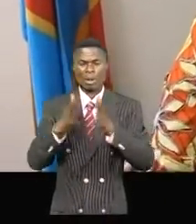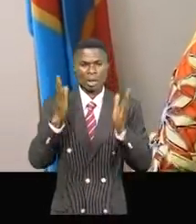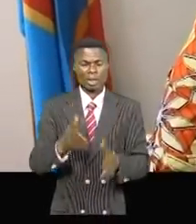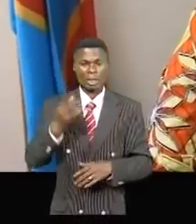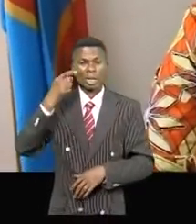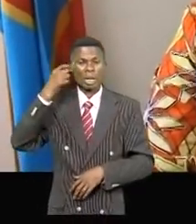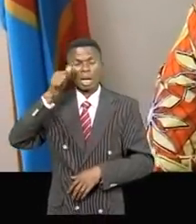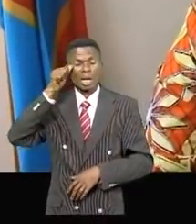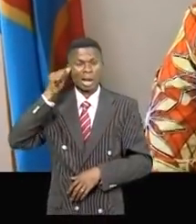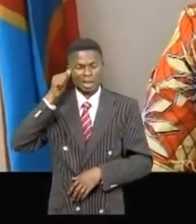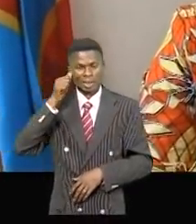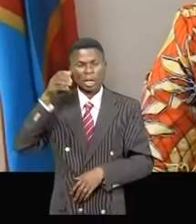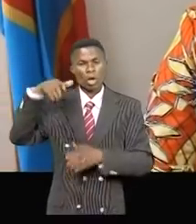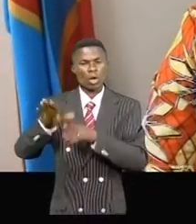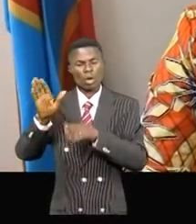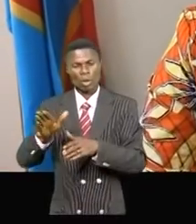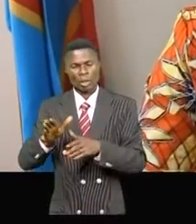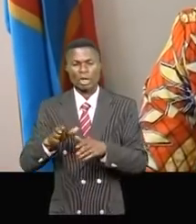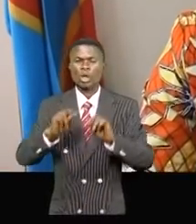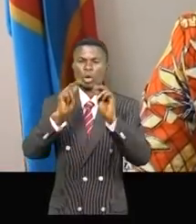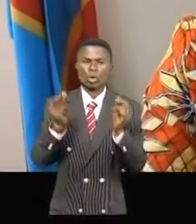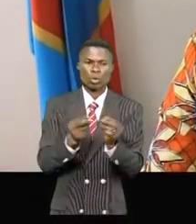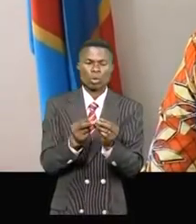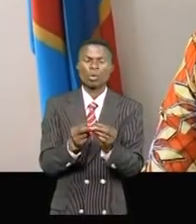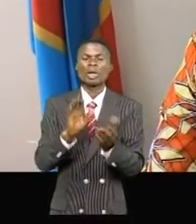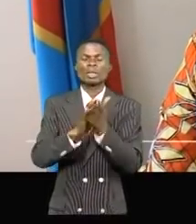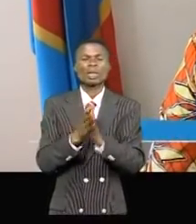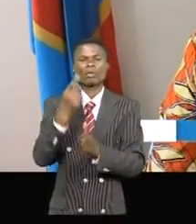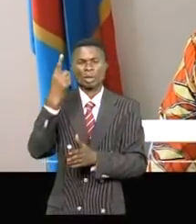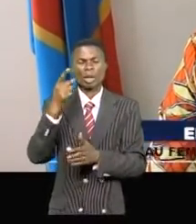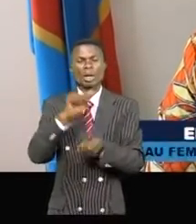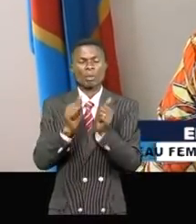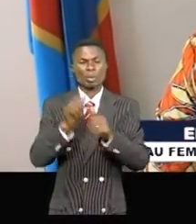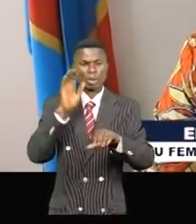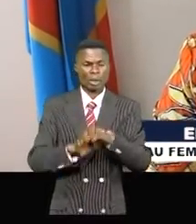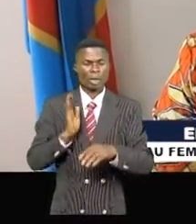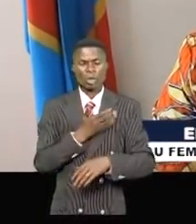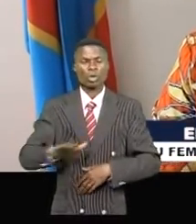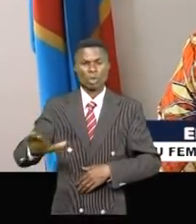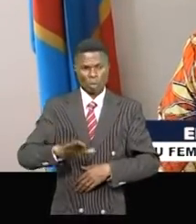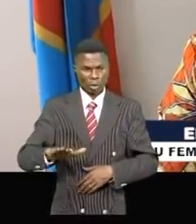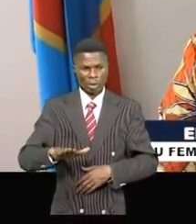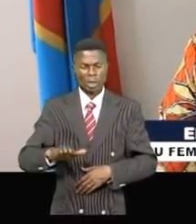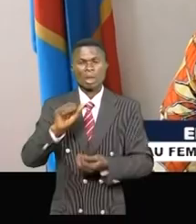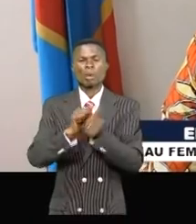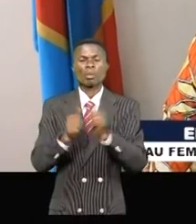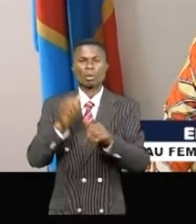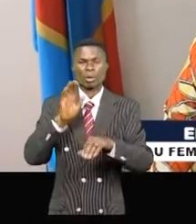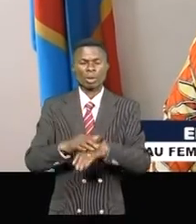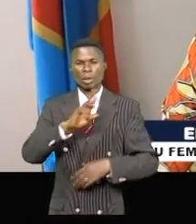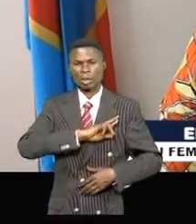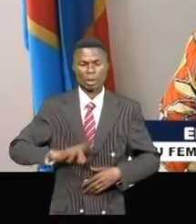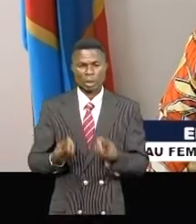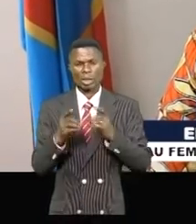l'Asie, de l'Océanie, ne constitue qu'un seul corps. Les problèmes qui touchent nos pays spécifiques, les problèmes qui touchent la RDC